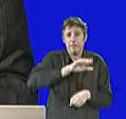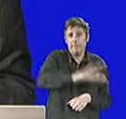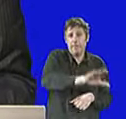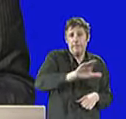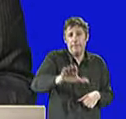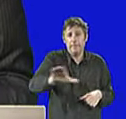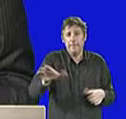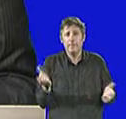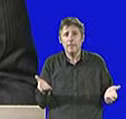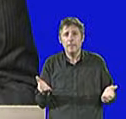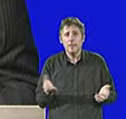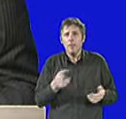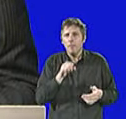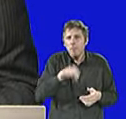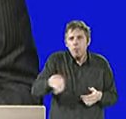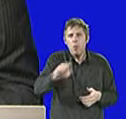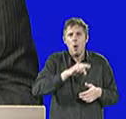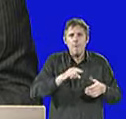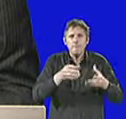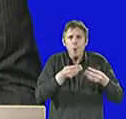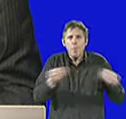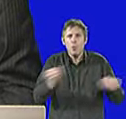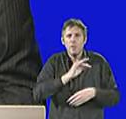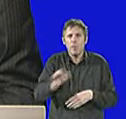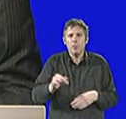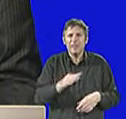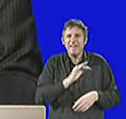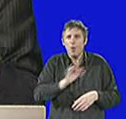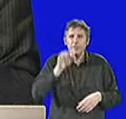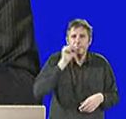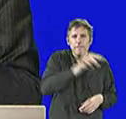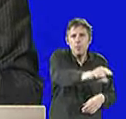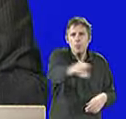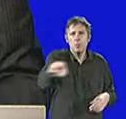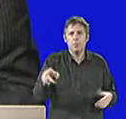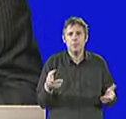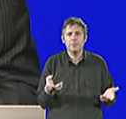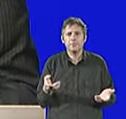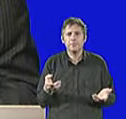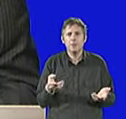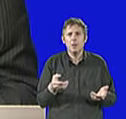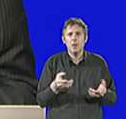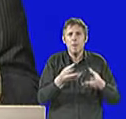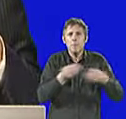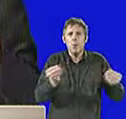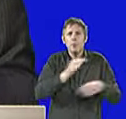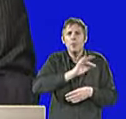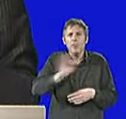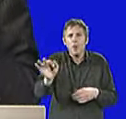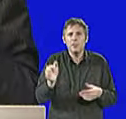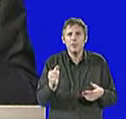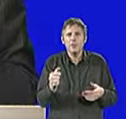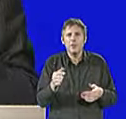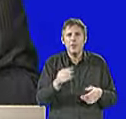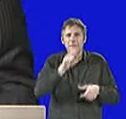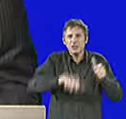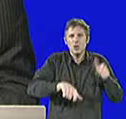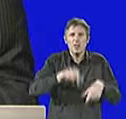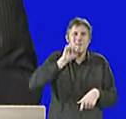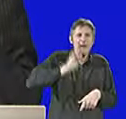France. La France, c'est vous. Alors, peuple de France, alors Françaises et